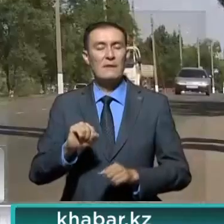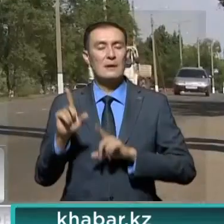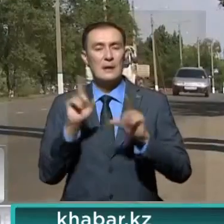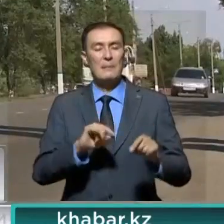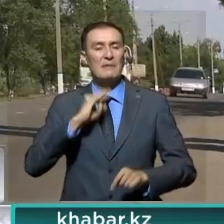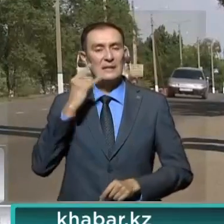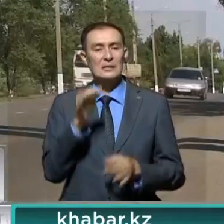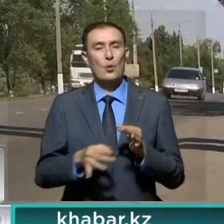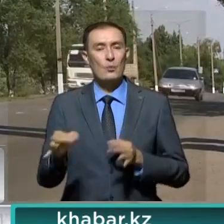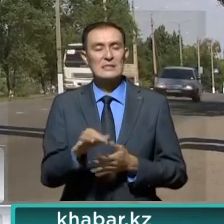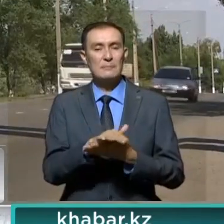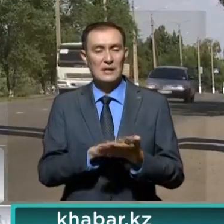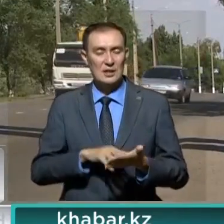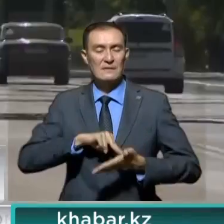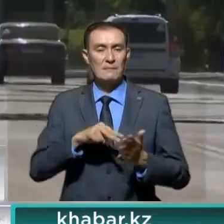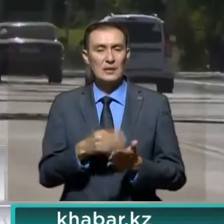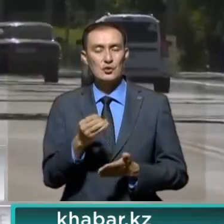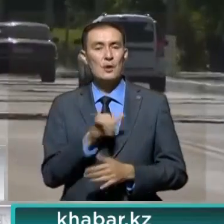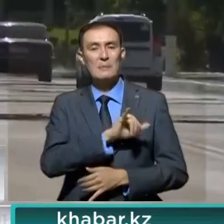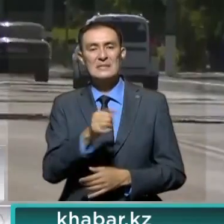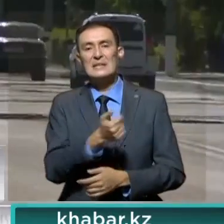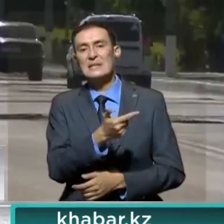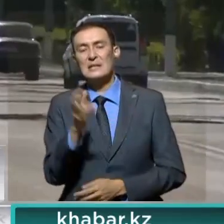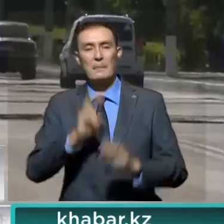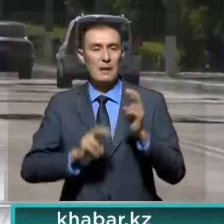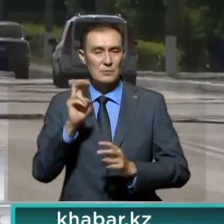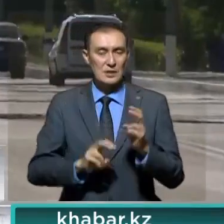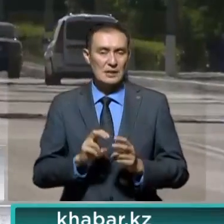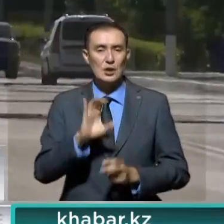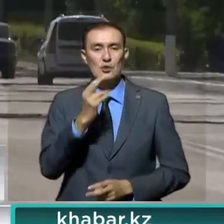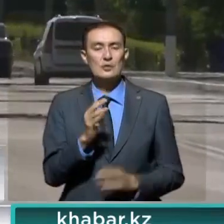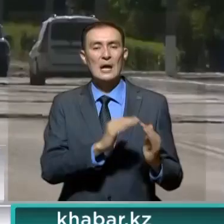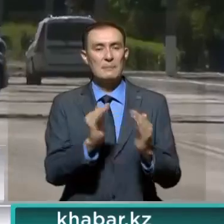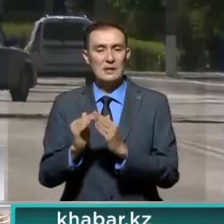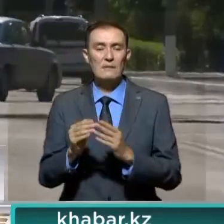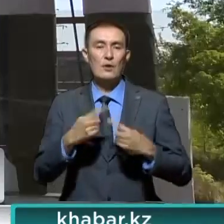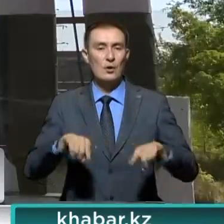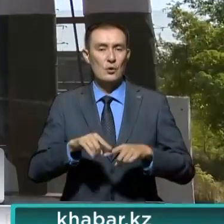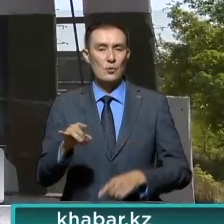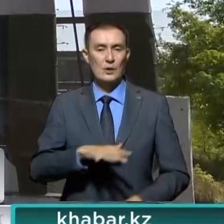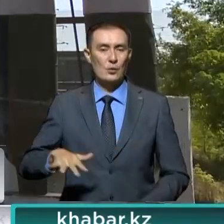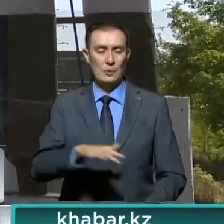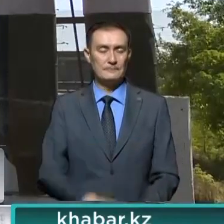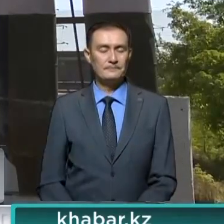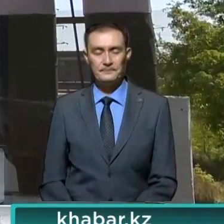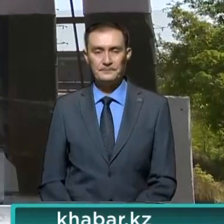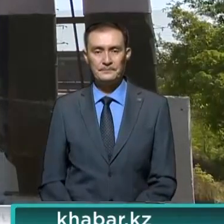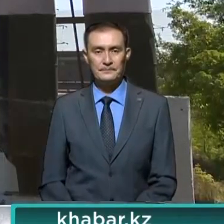области продолжается. По плану президент посетит еще несколько промышленных и социальных объектов региона.